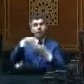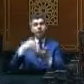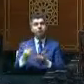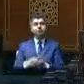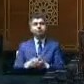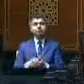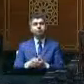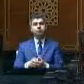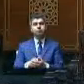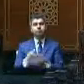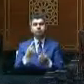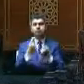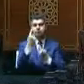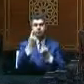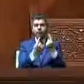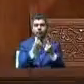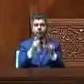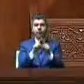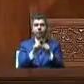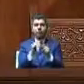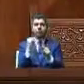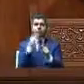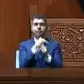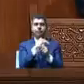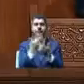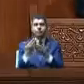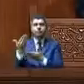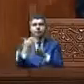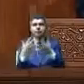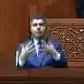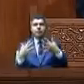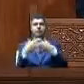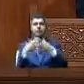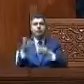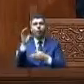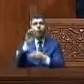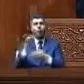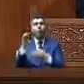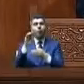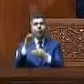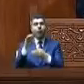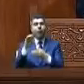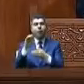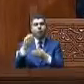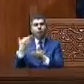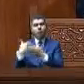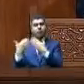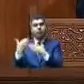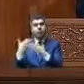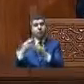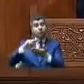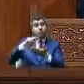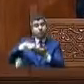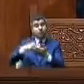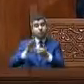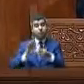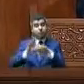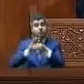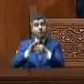وقد تسارع تطور العلاقات بين المغرب والاتحاد الأوروبي خلال العقدين الأخيرين بتوقيع اتفاقية الشراكة